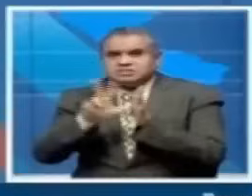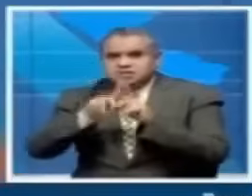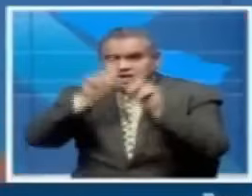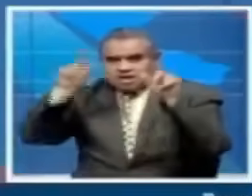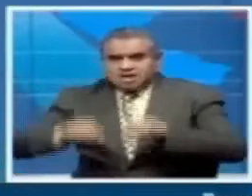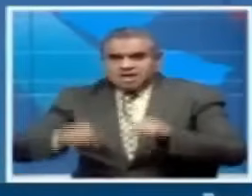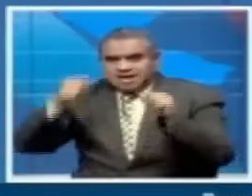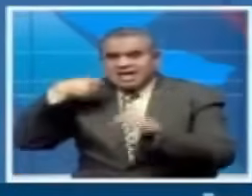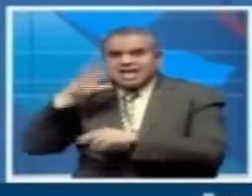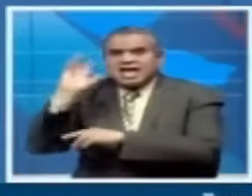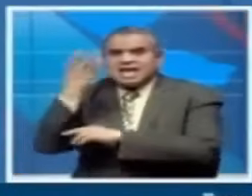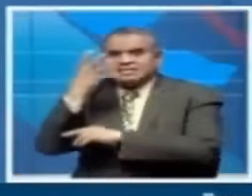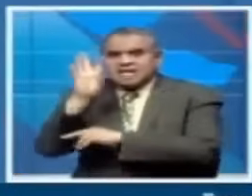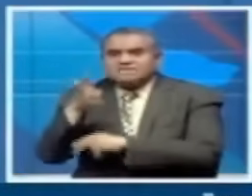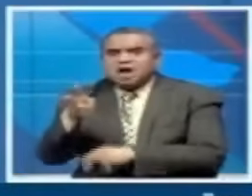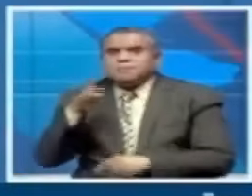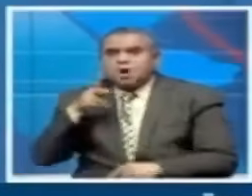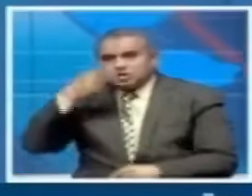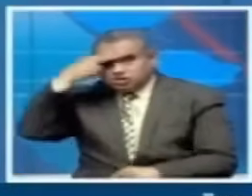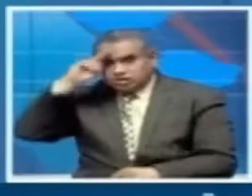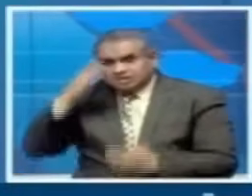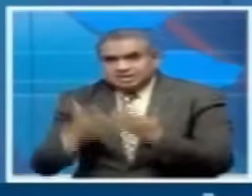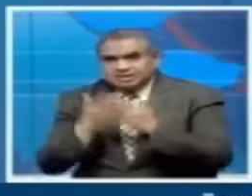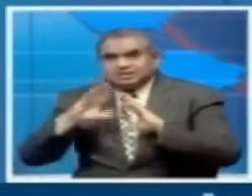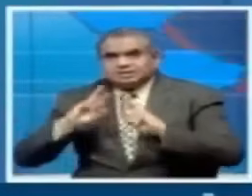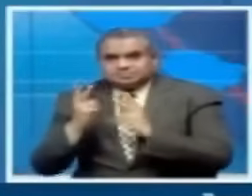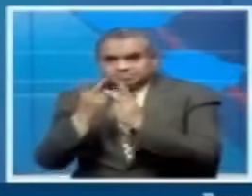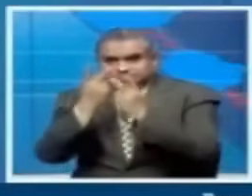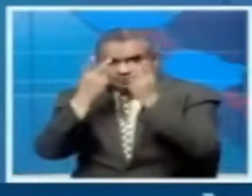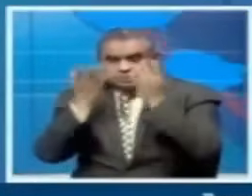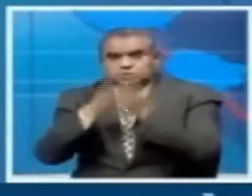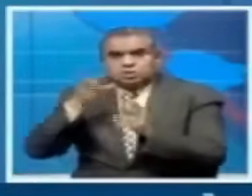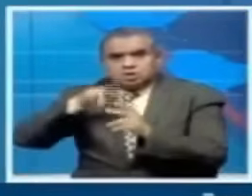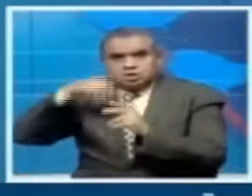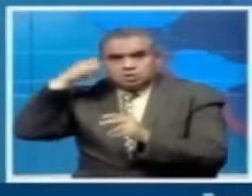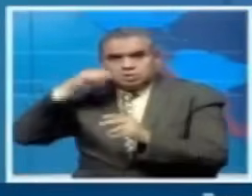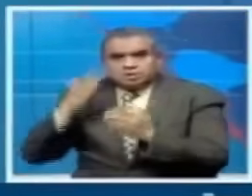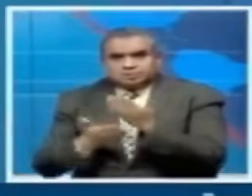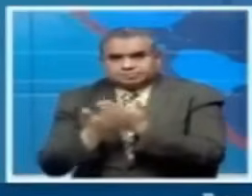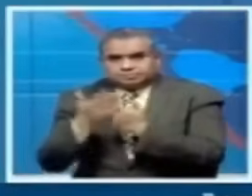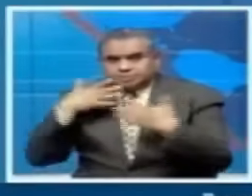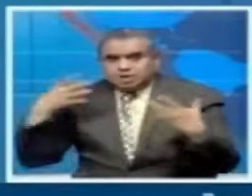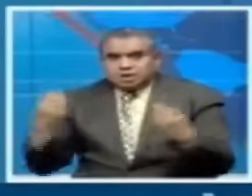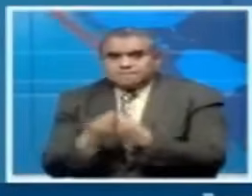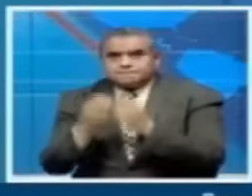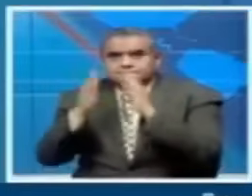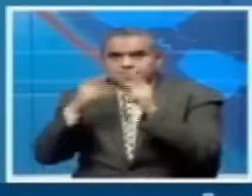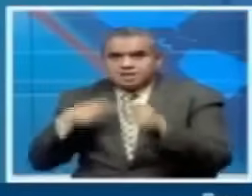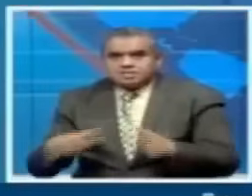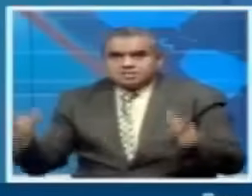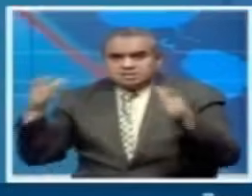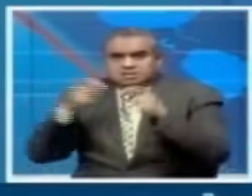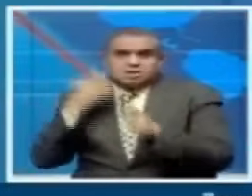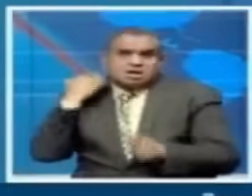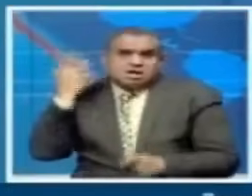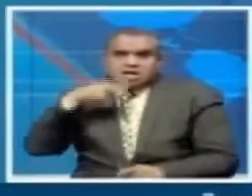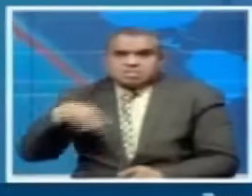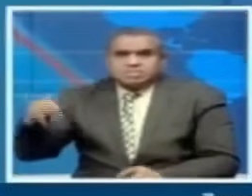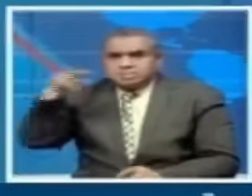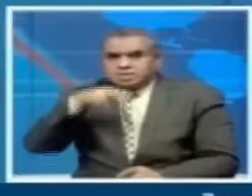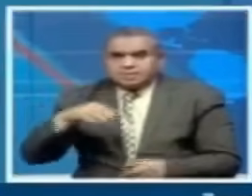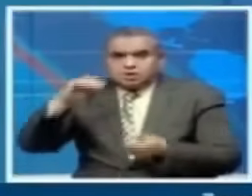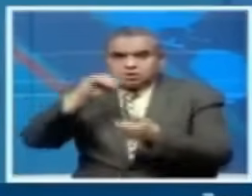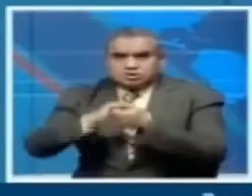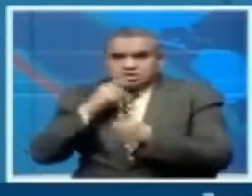وذلك بعد تطويرها. وفي اجتماع آخر تابع رئيس الوزراء مستجدات مشاركة مصر في مؤتمر الأطراف 28